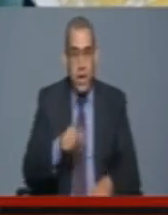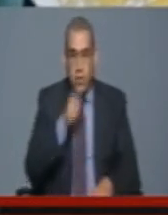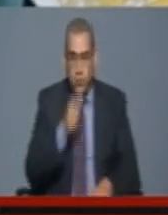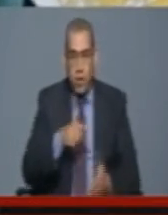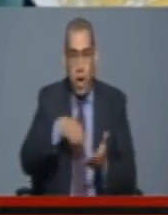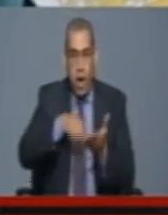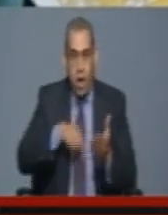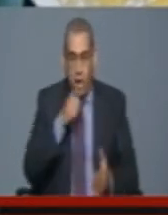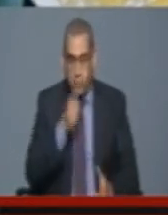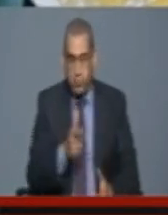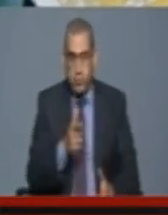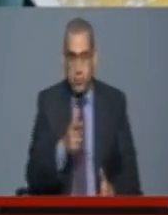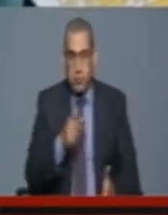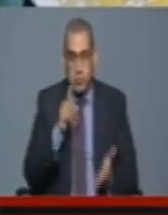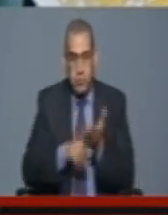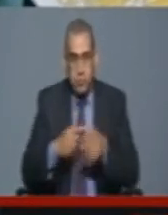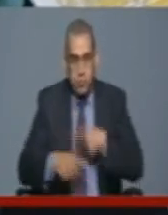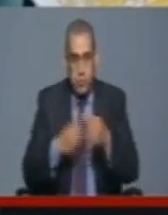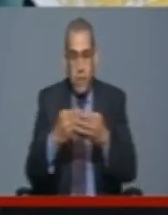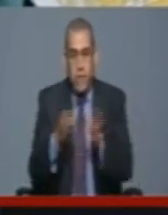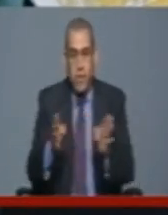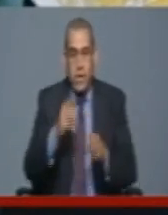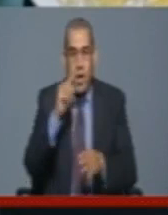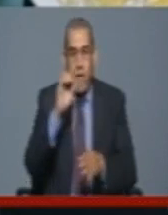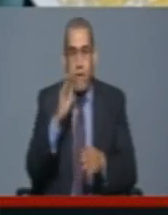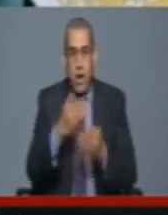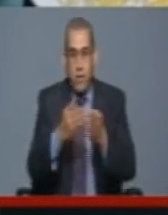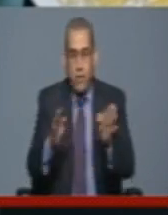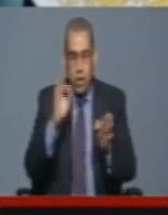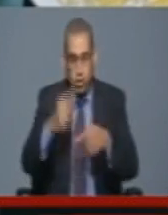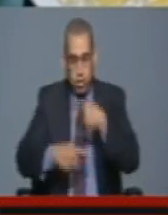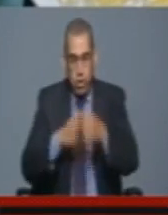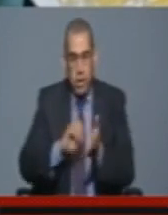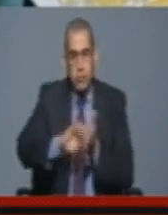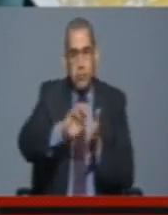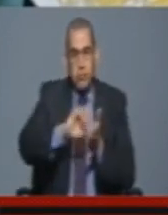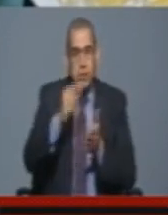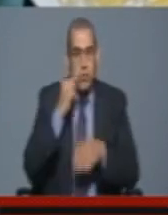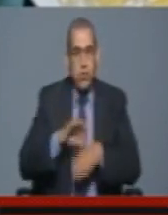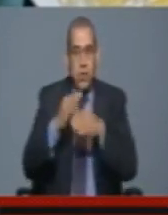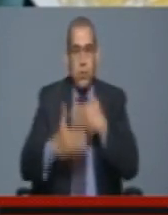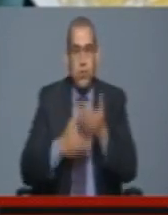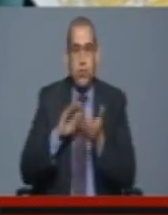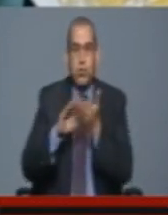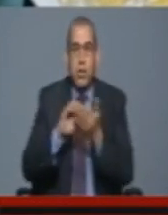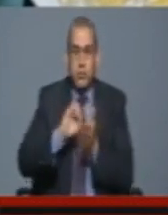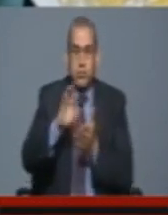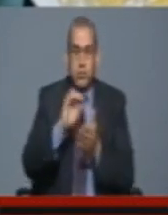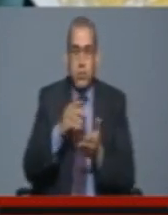وإنسانيا كان القرار باستمرار فتح معبر رفح البري لتدفق المساعدات الغذائية والطبية